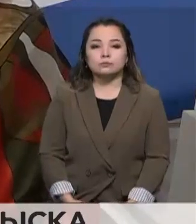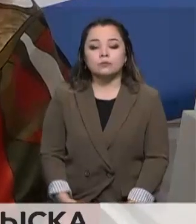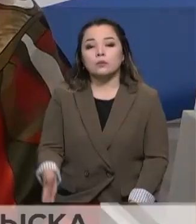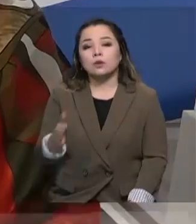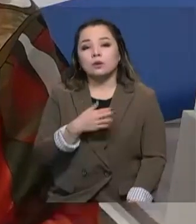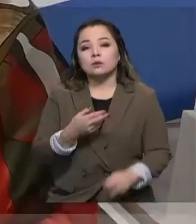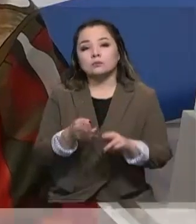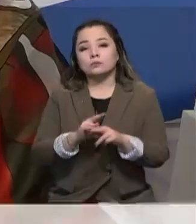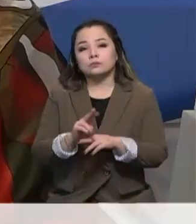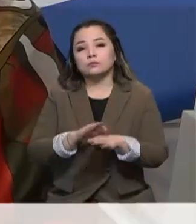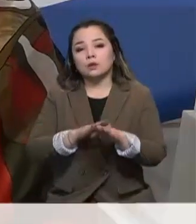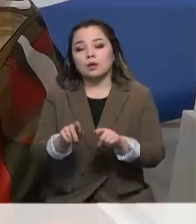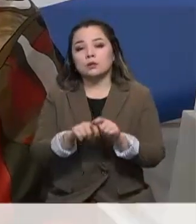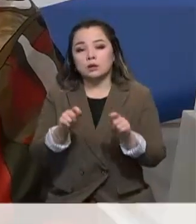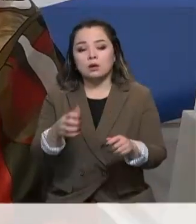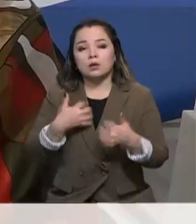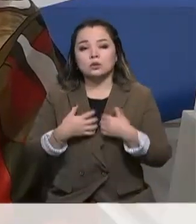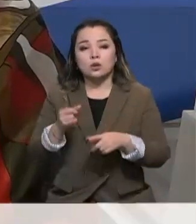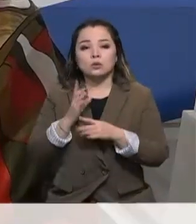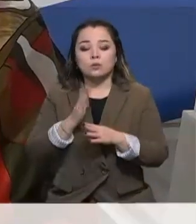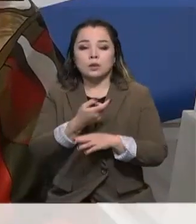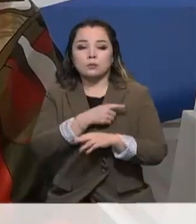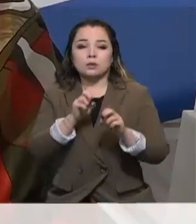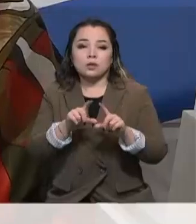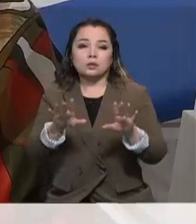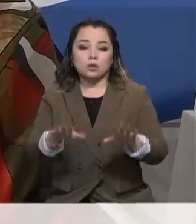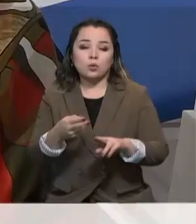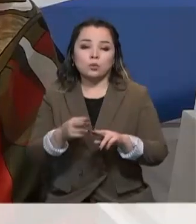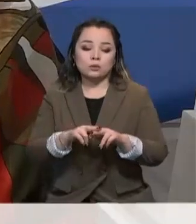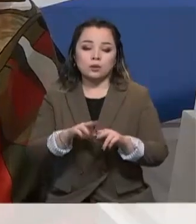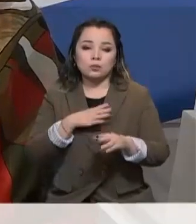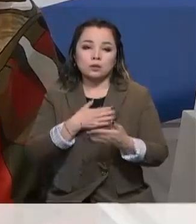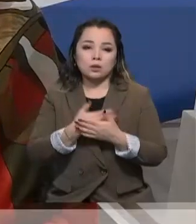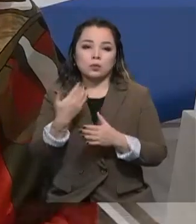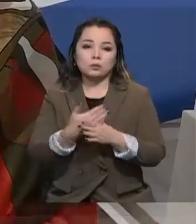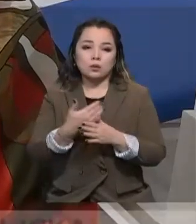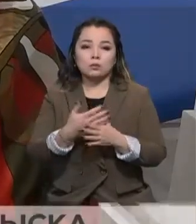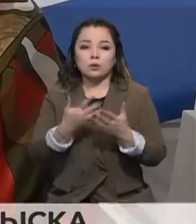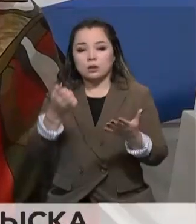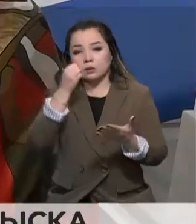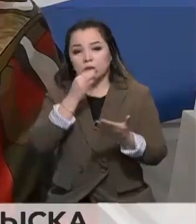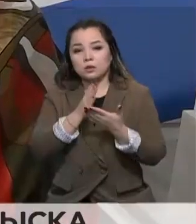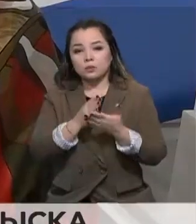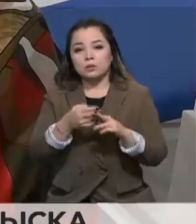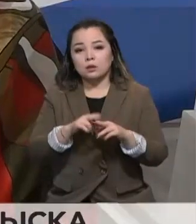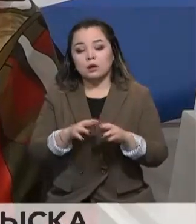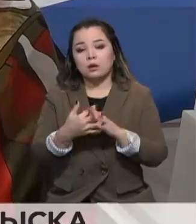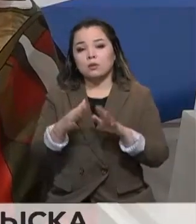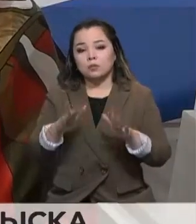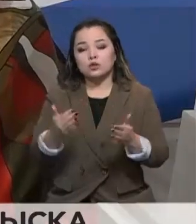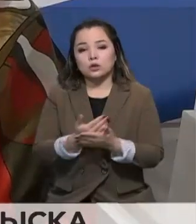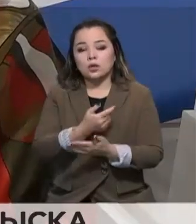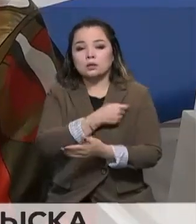Біз бұл фельдшерлік пункттың ашылуын асыға күттік. Осы медициналық нысанның бой көтеруіне атсалысқан барша жанға алғыс айтамыз. Сонымен қатар ауылымызға